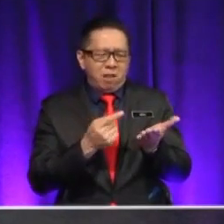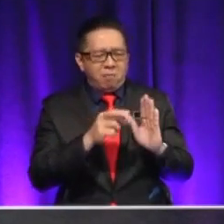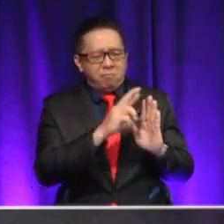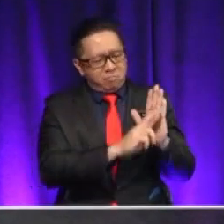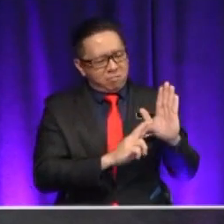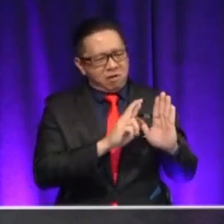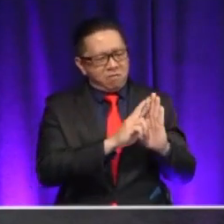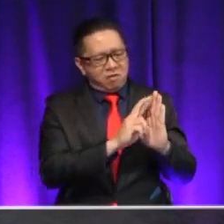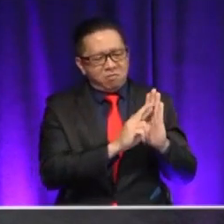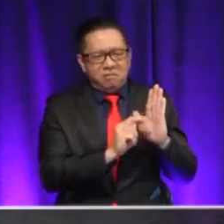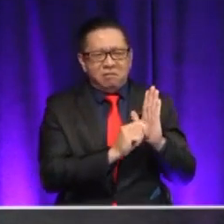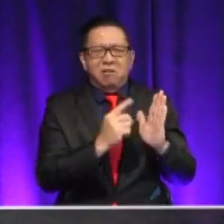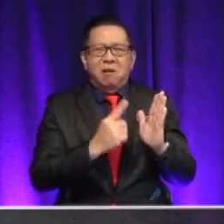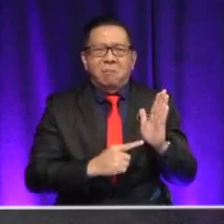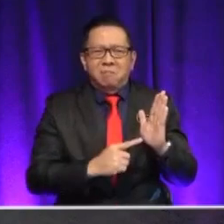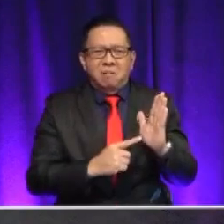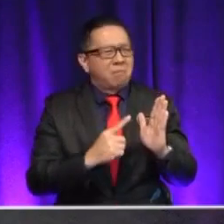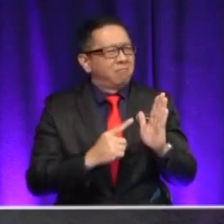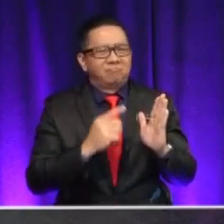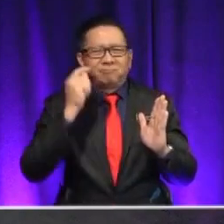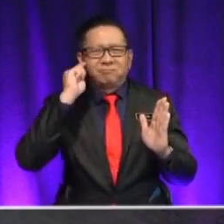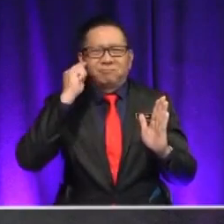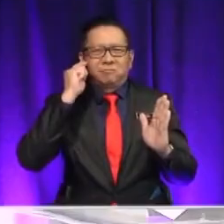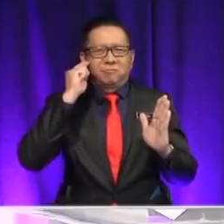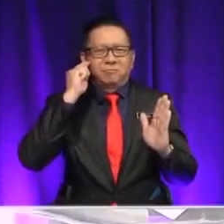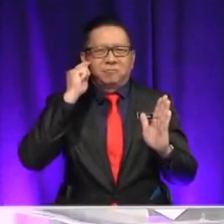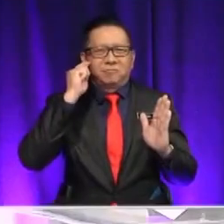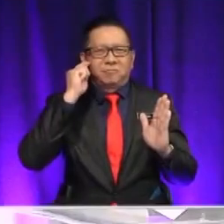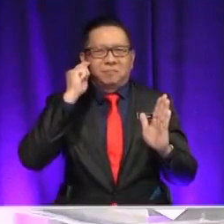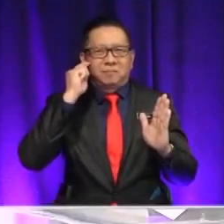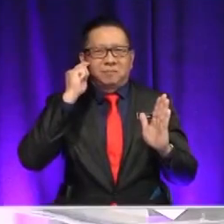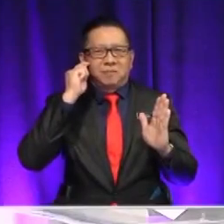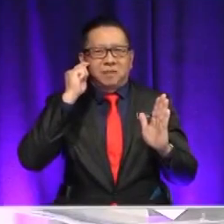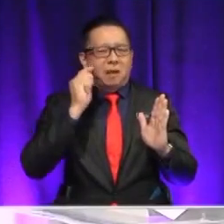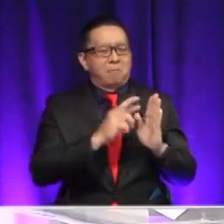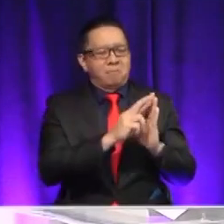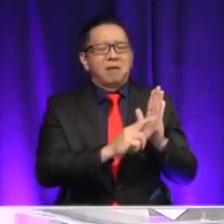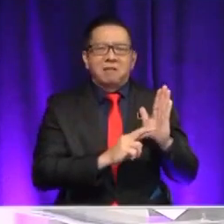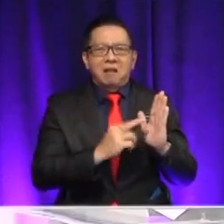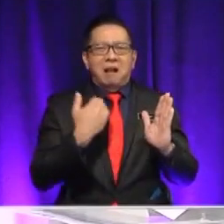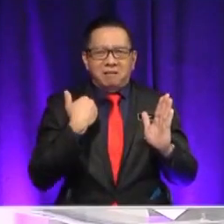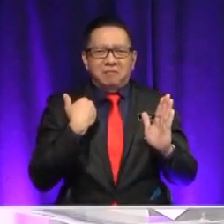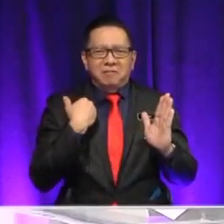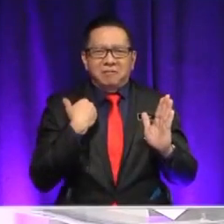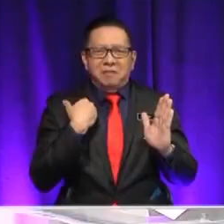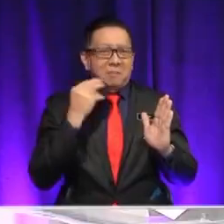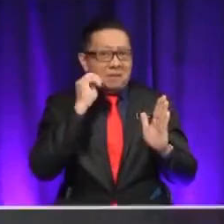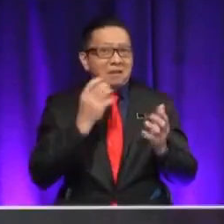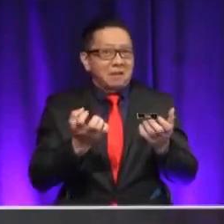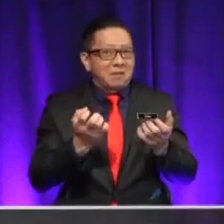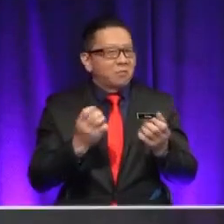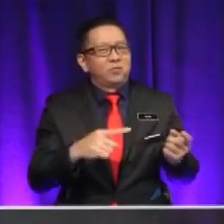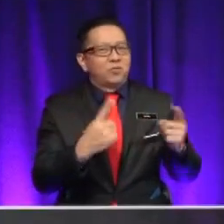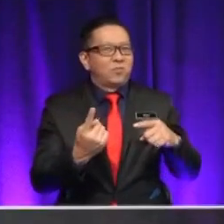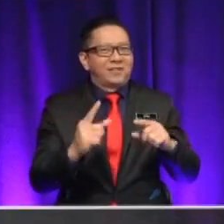rukun negara? Rukun negara ada peranan ke, Cikgu Farah? Mira ada peranannya. Mira nak tahu tak? Nak, Cikgu? Kalau nak,